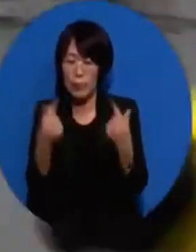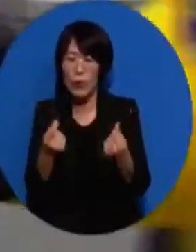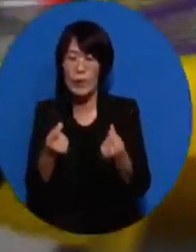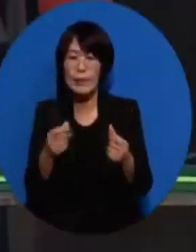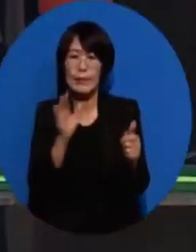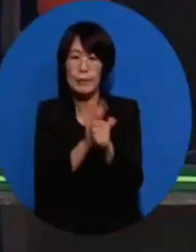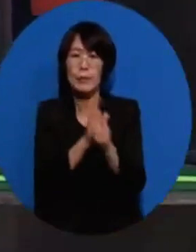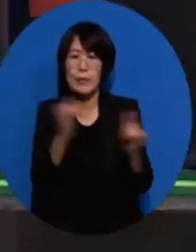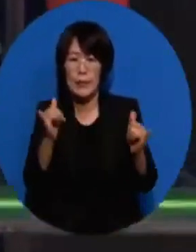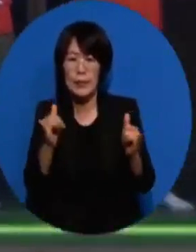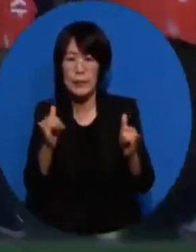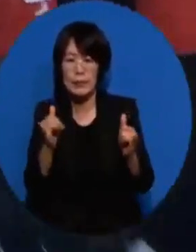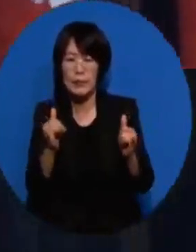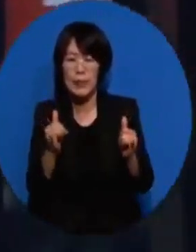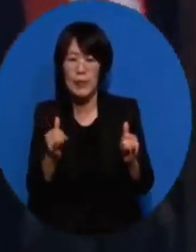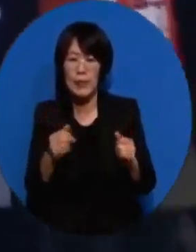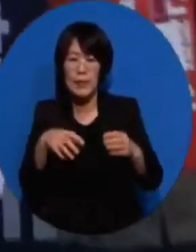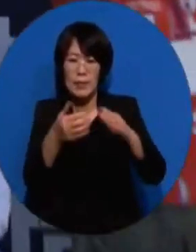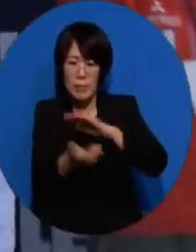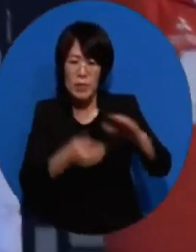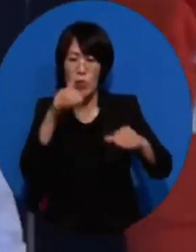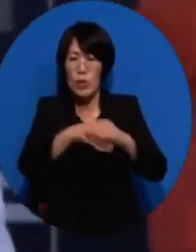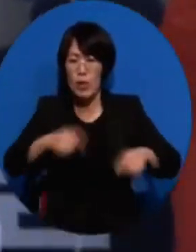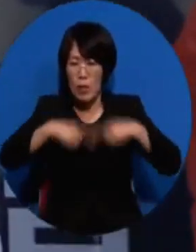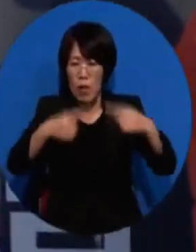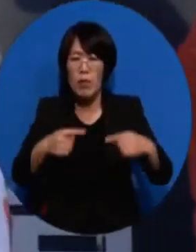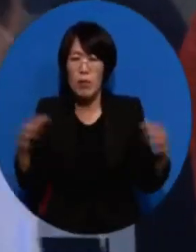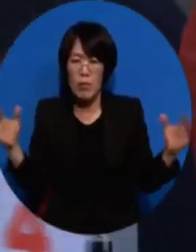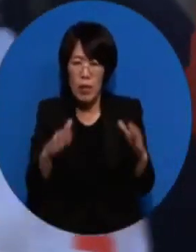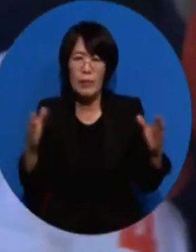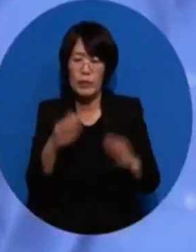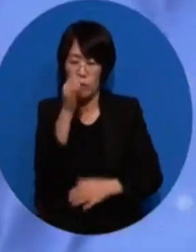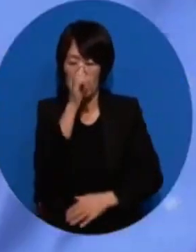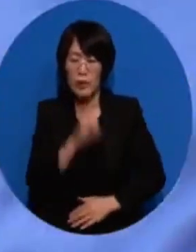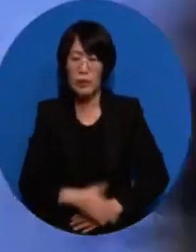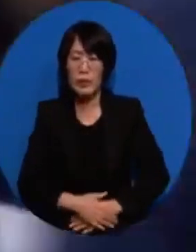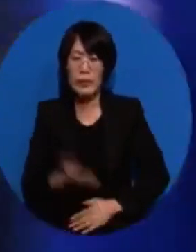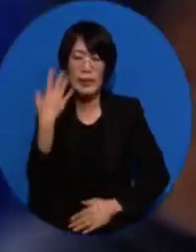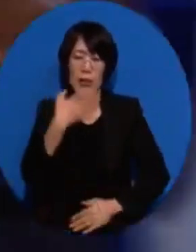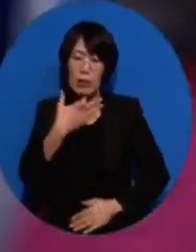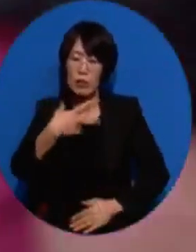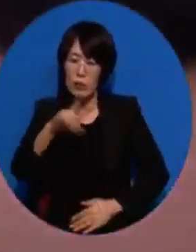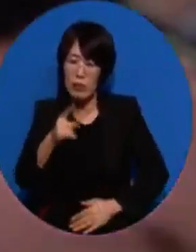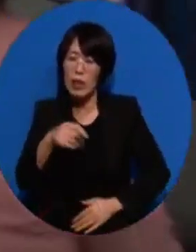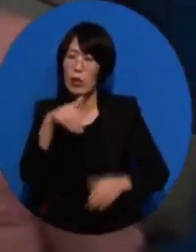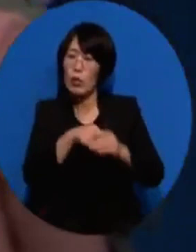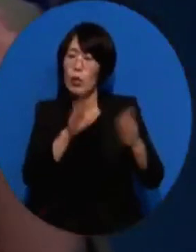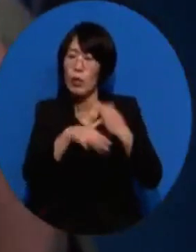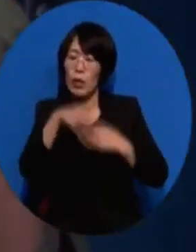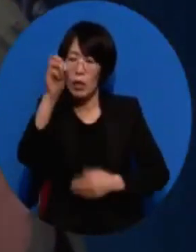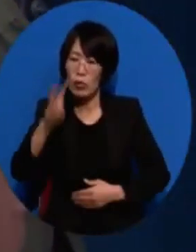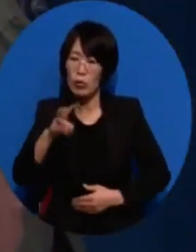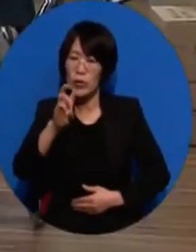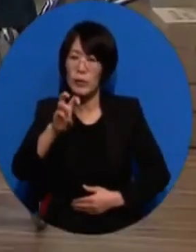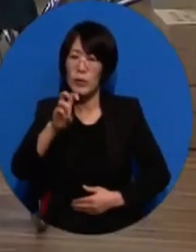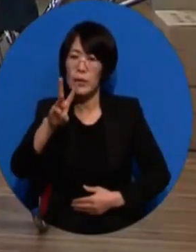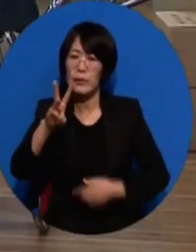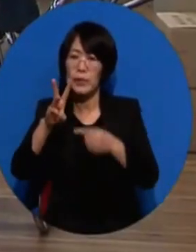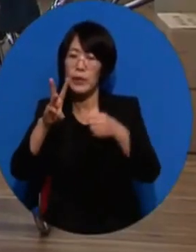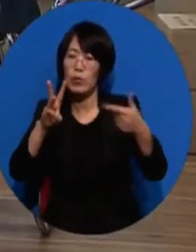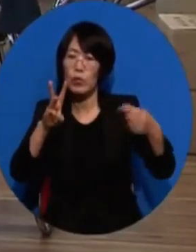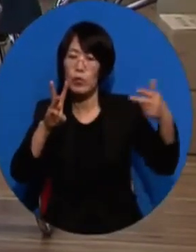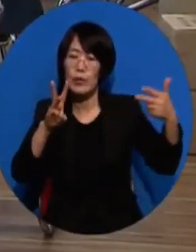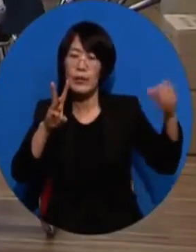지지층을 대상으로 사전투표를 호소하고 있습니다. 지난 19대 대선 사전투표율은 광주